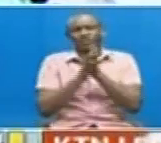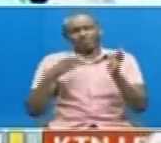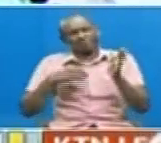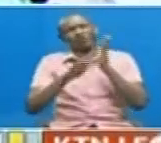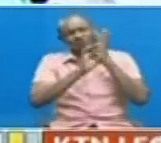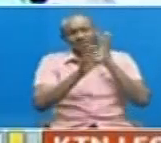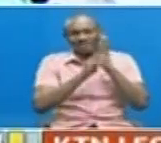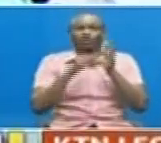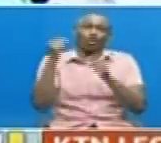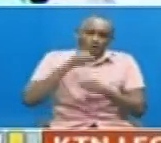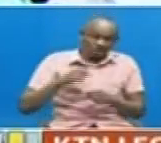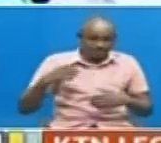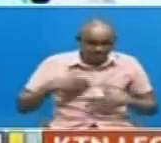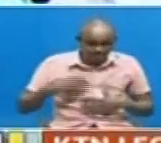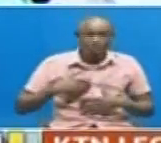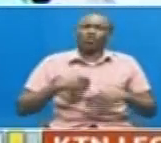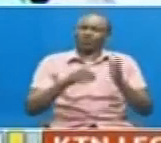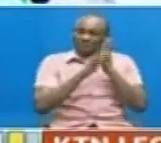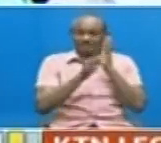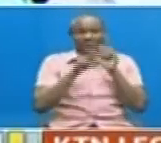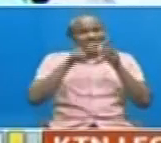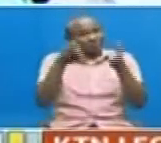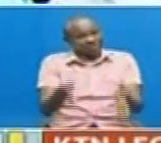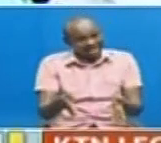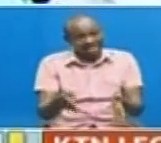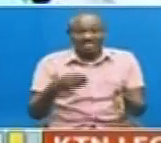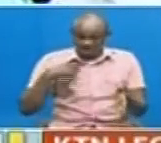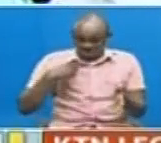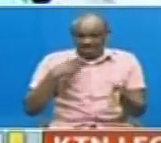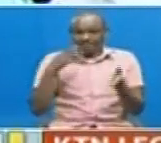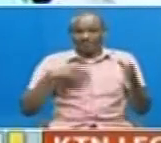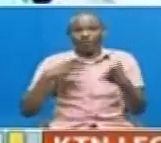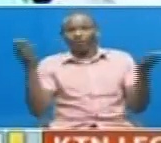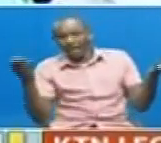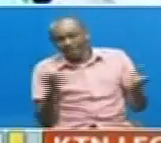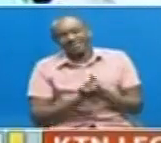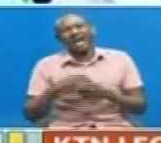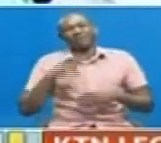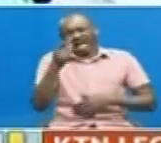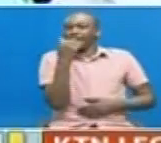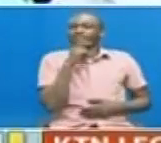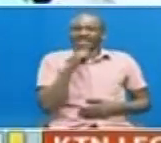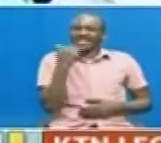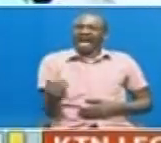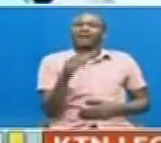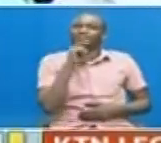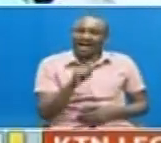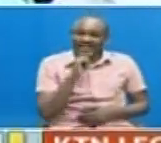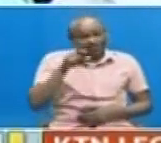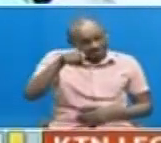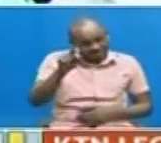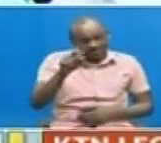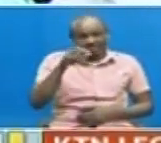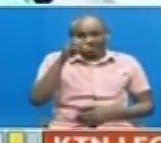wasanii wa kongwe ama vigogo wa kongwe. Lakini hii leo katika sehemu yetu ya wako wapi niko na kijana chipukizi. Aitwa Saint